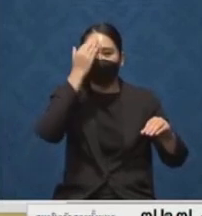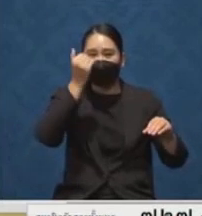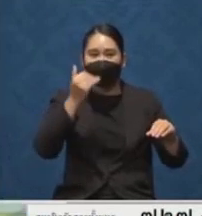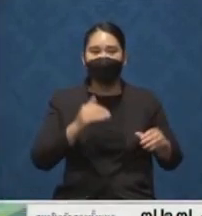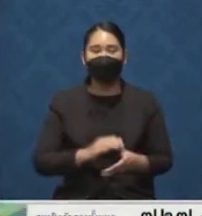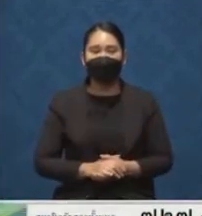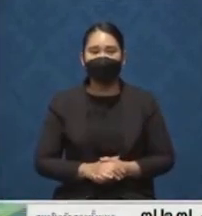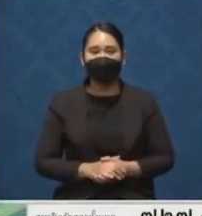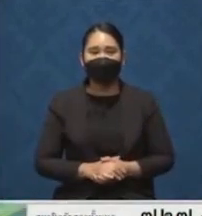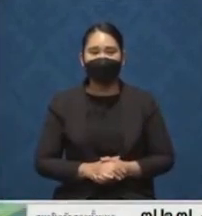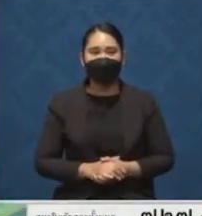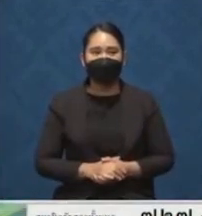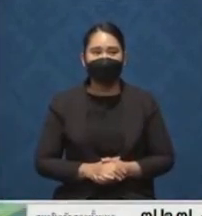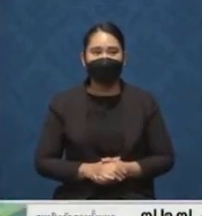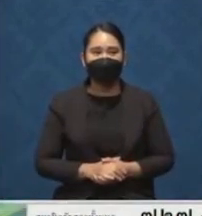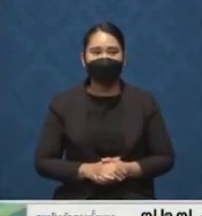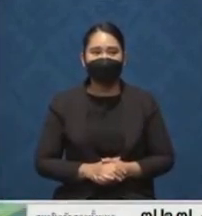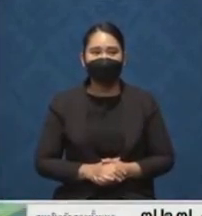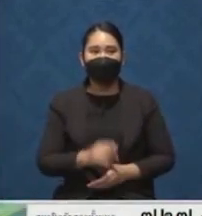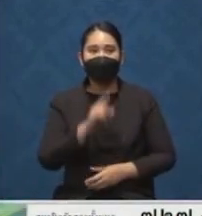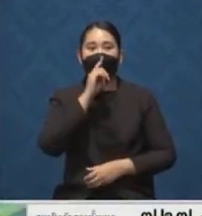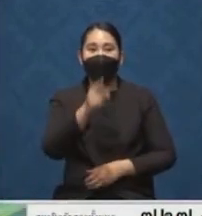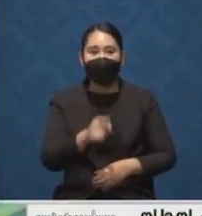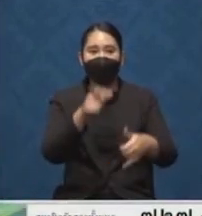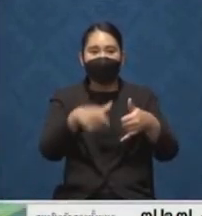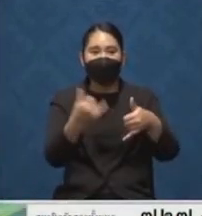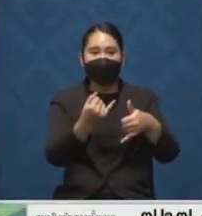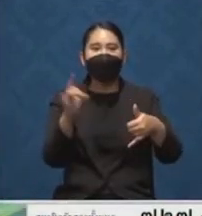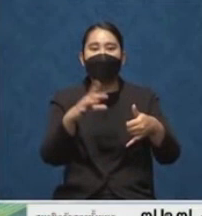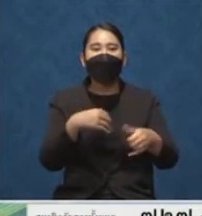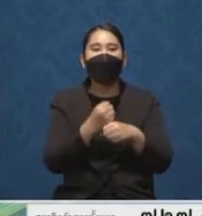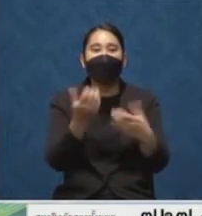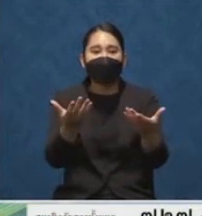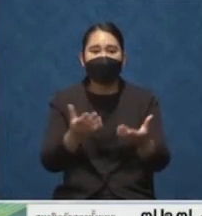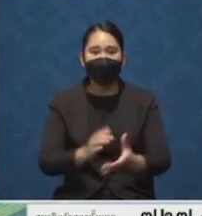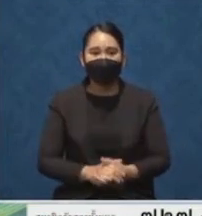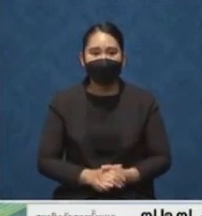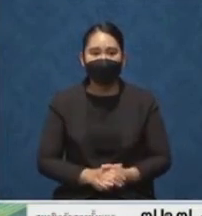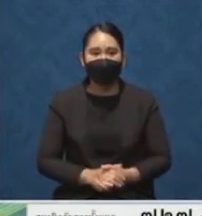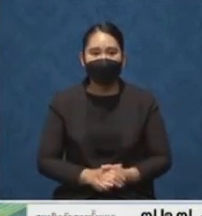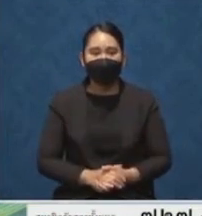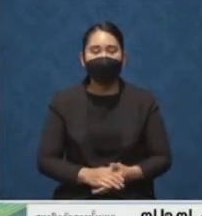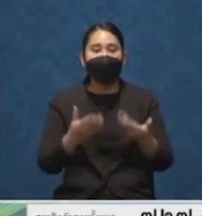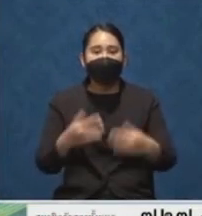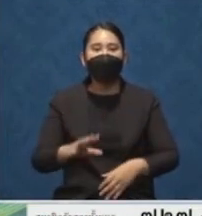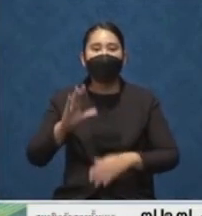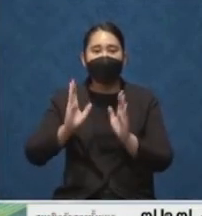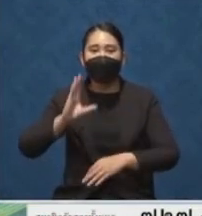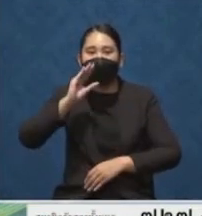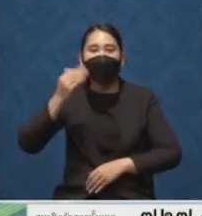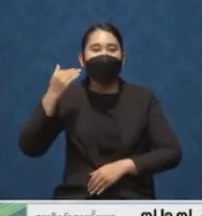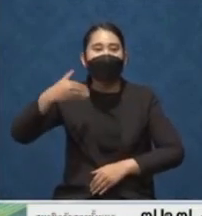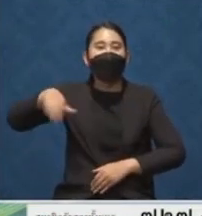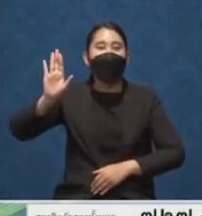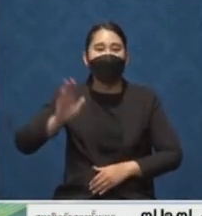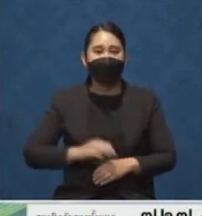นะฮะ ถ้าด่าคนกลางสภาว่าเลวเนี่ยท่านประธานคิดว่าไงครับ แล้วนะฮะปรากฏว่าผู้พูดออกไปนอกสภาแล้ว